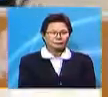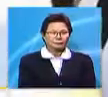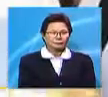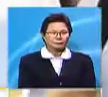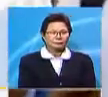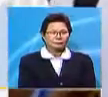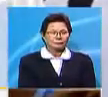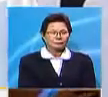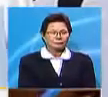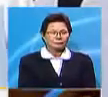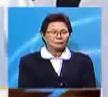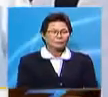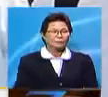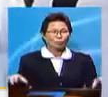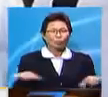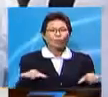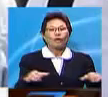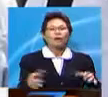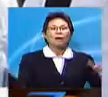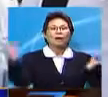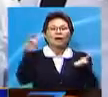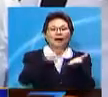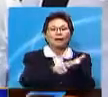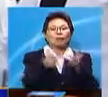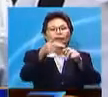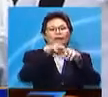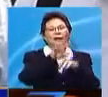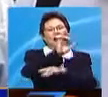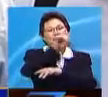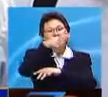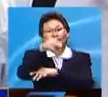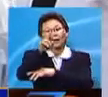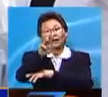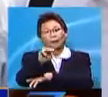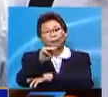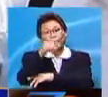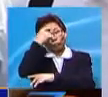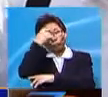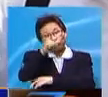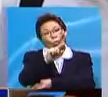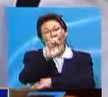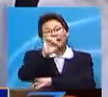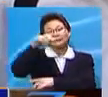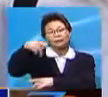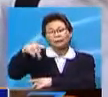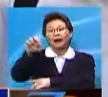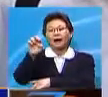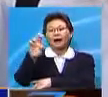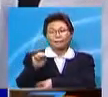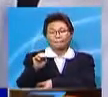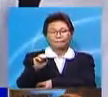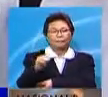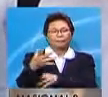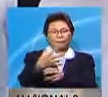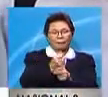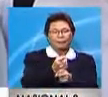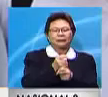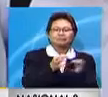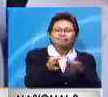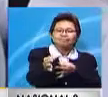awam melaporkan perkara ini kepada pihak sprm adalah untuk piak sprm mendapatkan